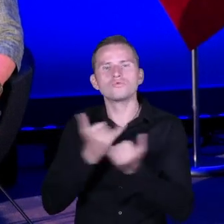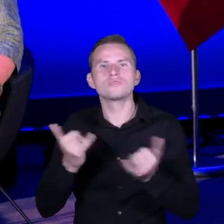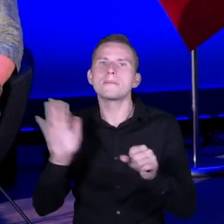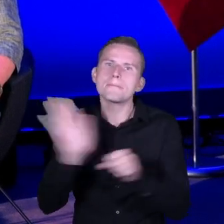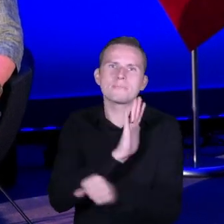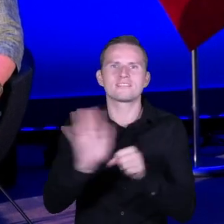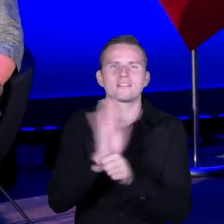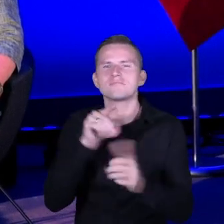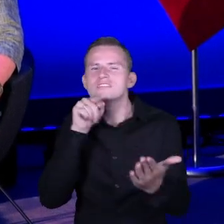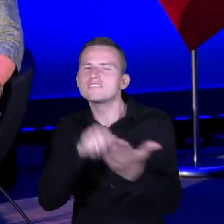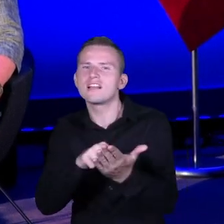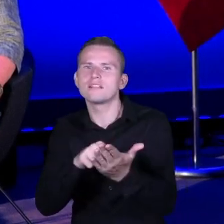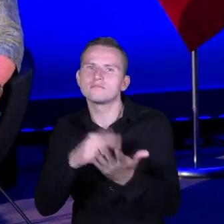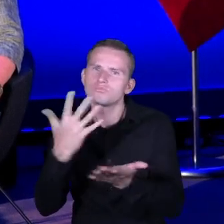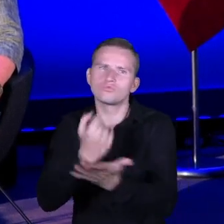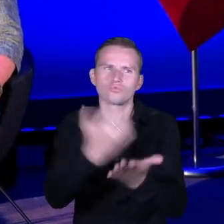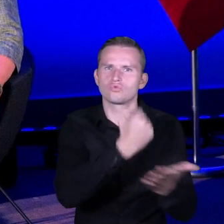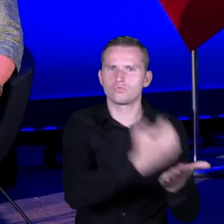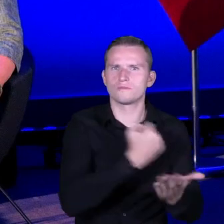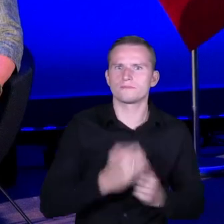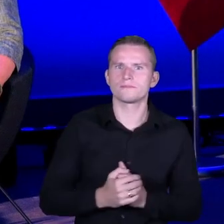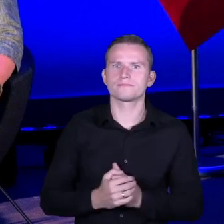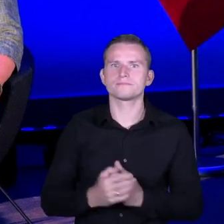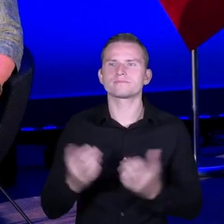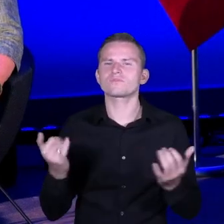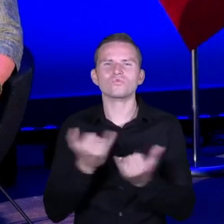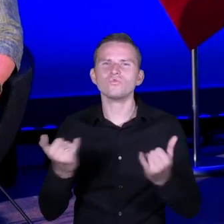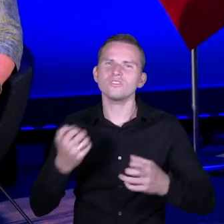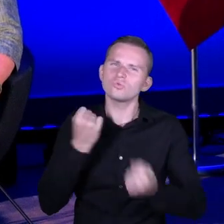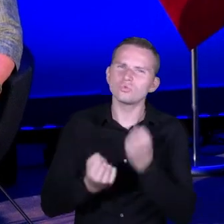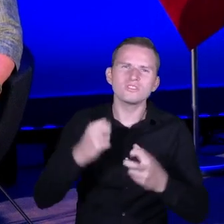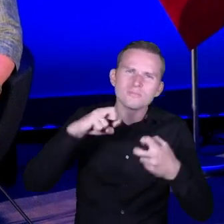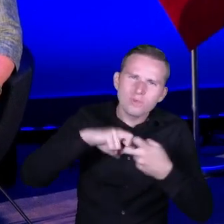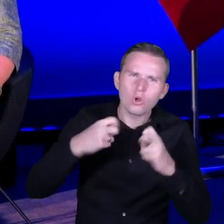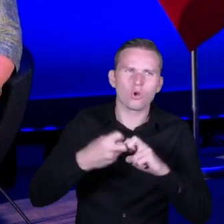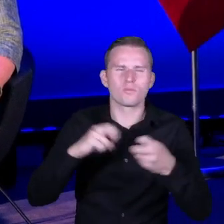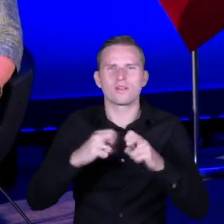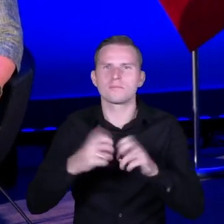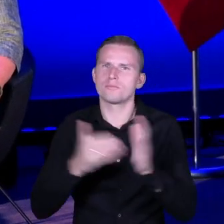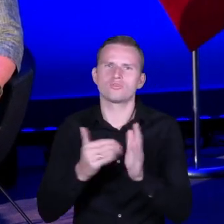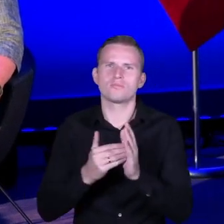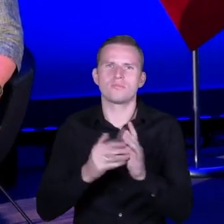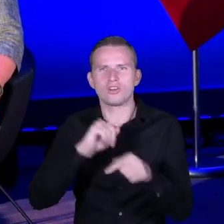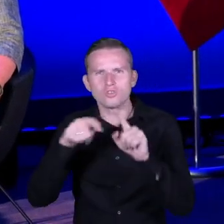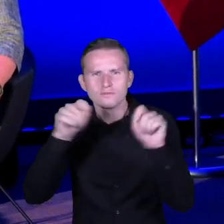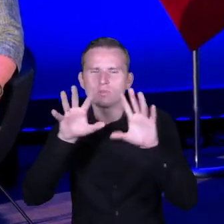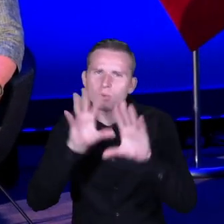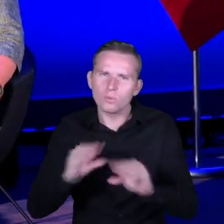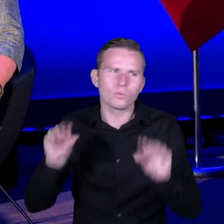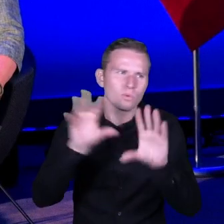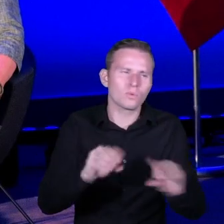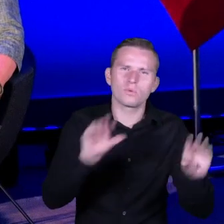Musimy coraz bardziej rozwiązywać coraz trudniejsze problemy, coraz bardziej złożone. Już tak bardzo nie opieramy się na tym,